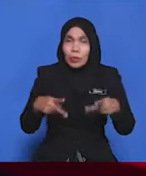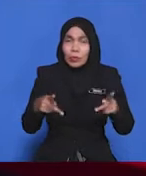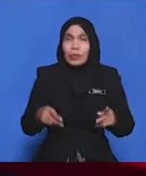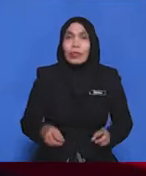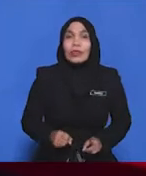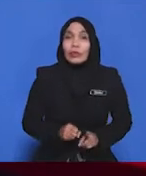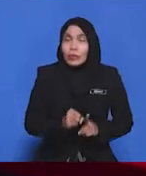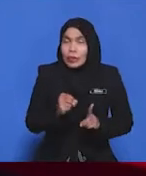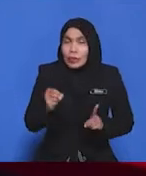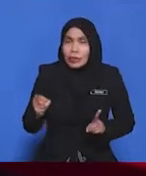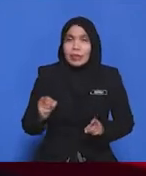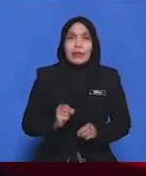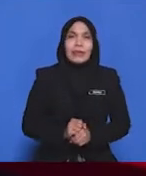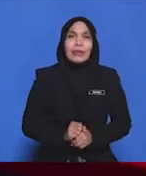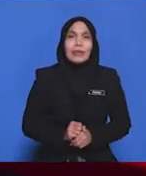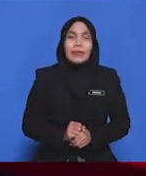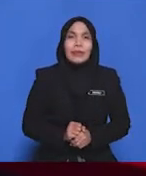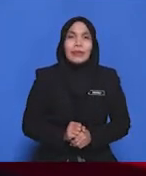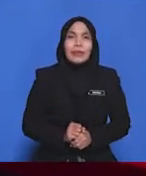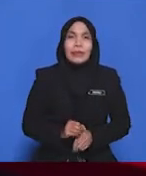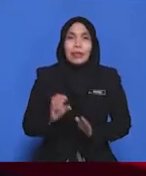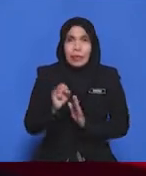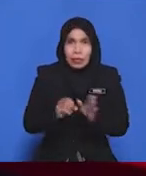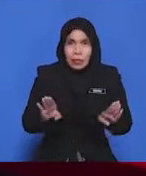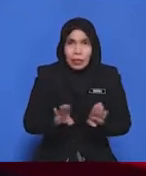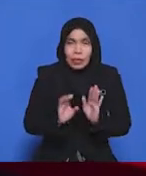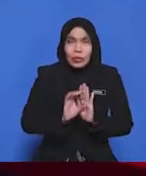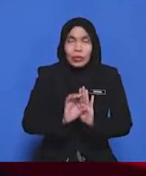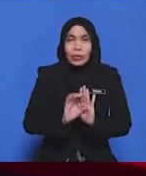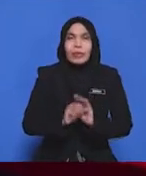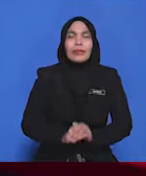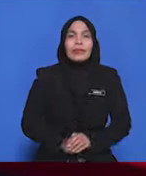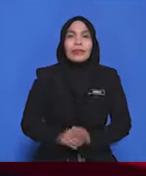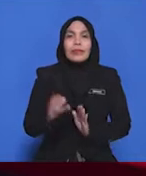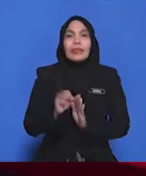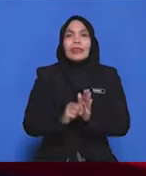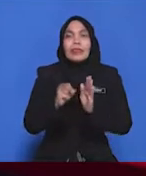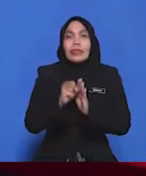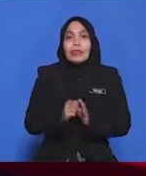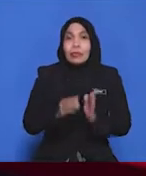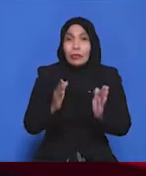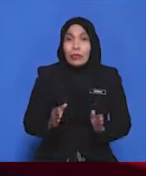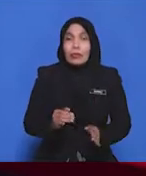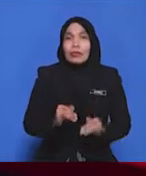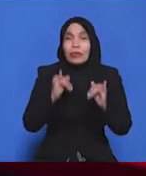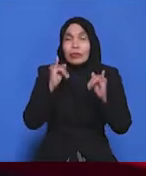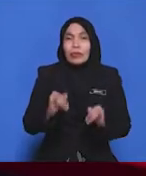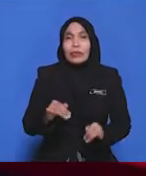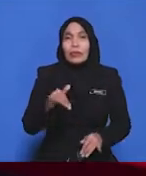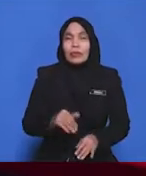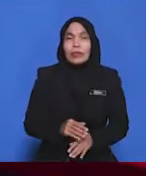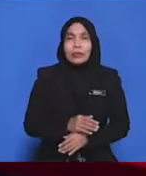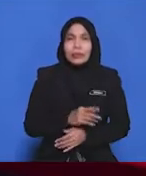sosialisasi menerusi sukan. Sebagai contoh, seseorang individu yang pendiam akan dapat